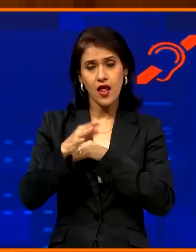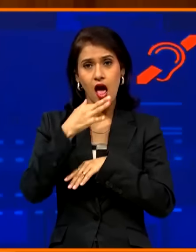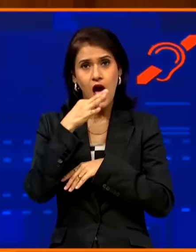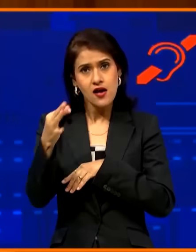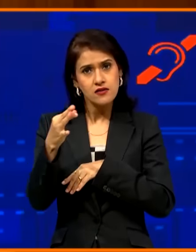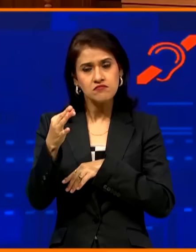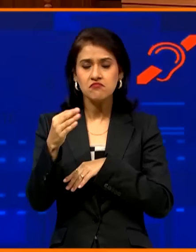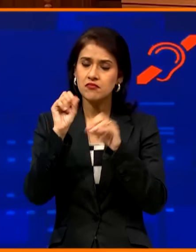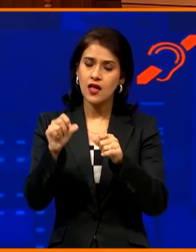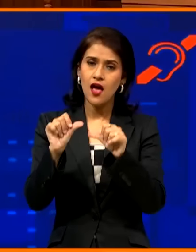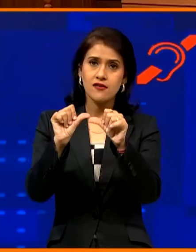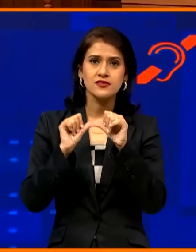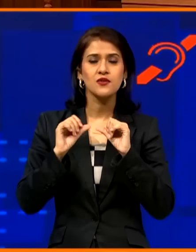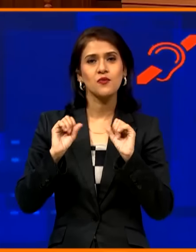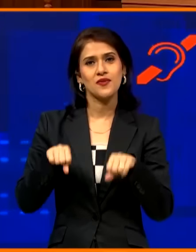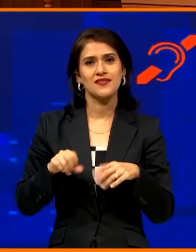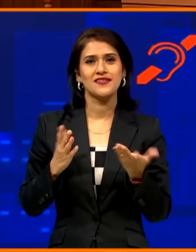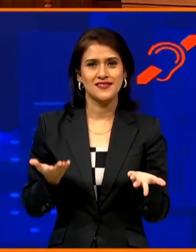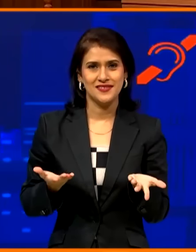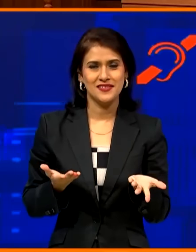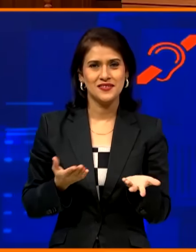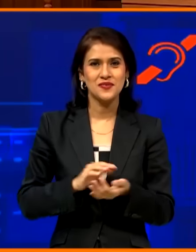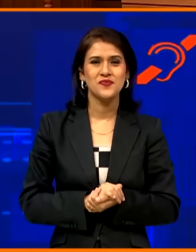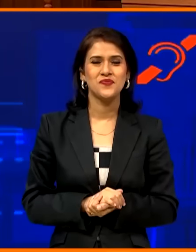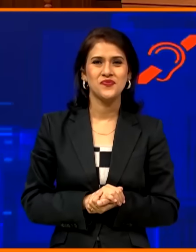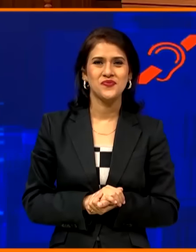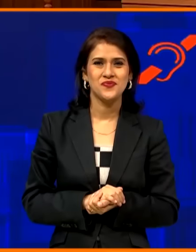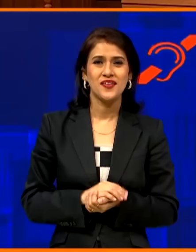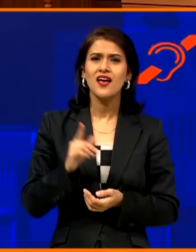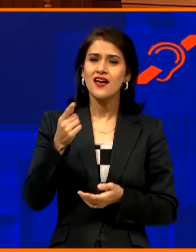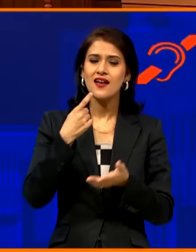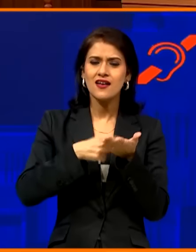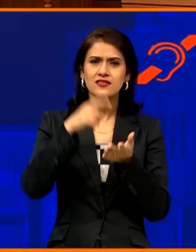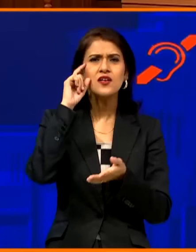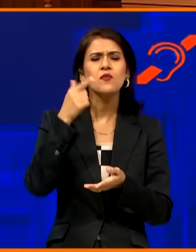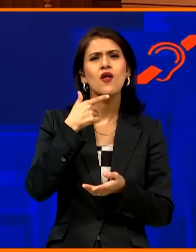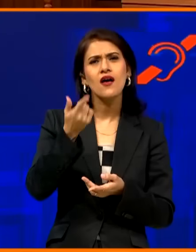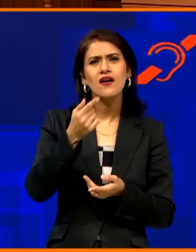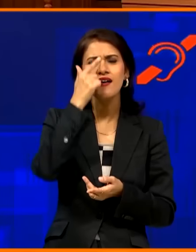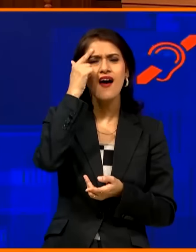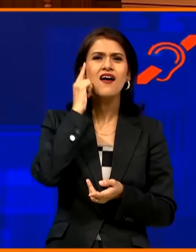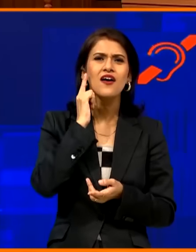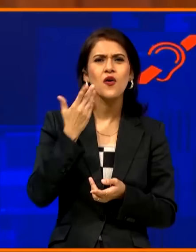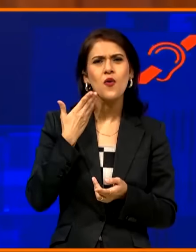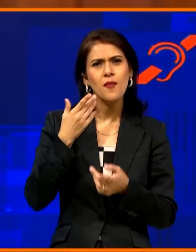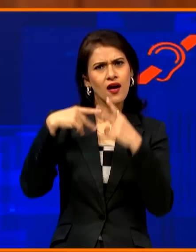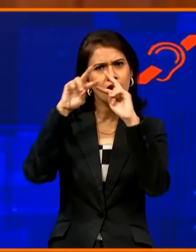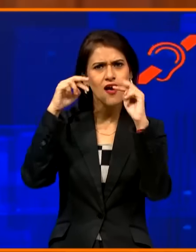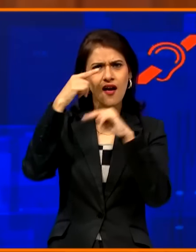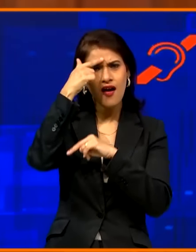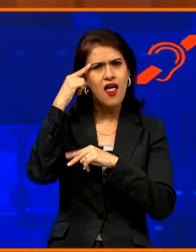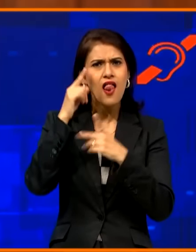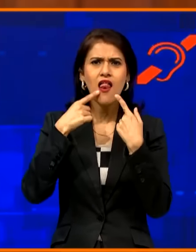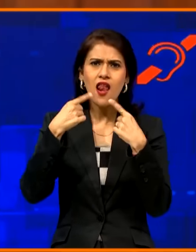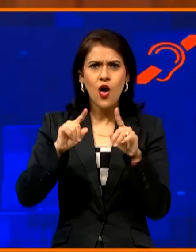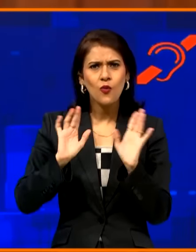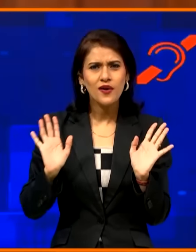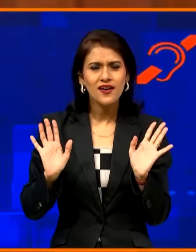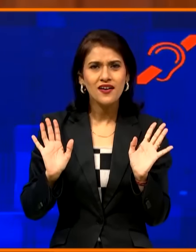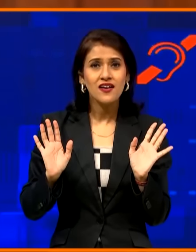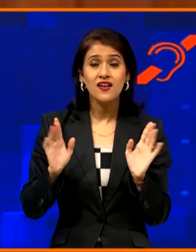हो जाएगी अब जैसे उन्होंने पूछा कि मैं आइब्रोज बनाती हूं तो यह ठीक है कहा नहीं साहब